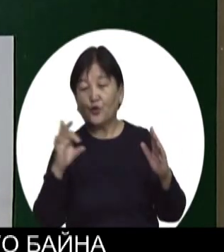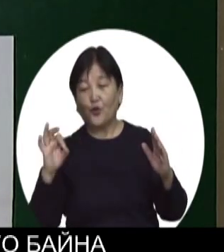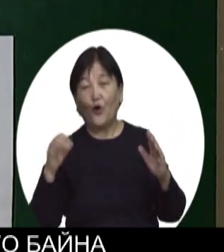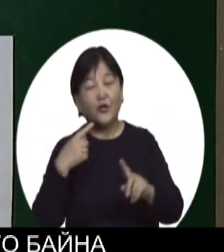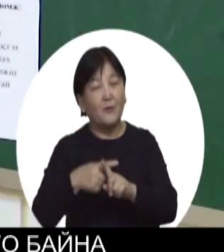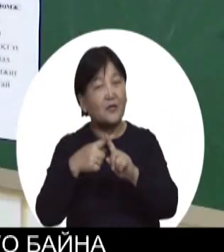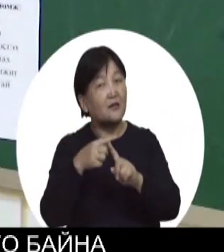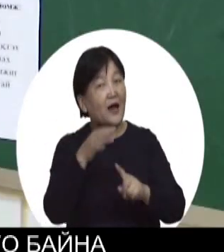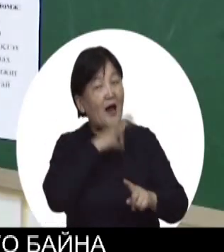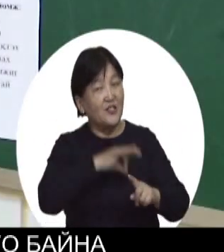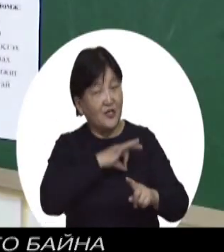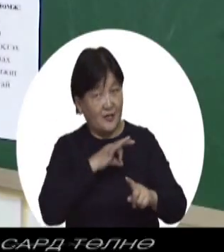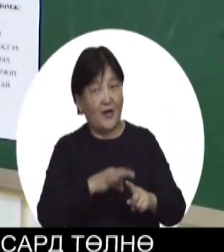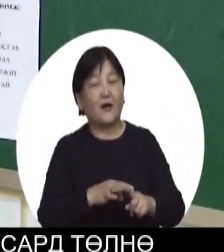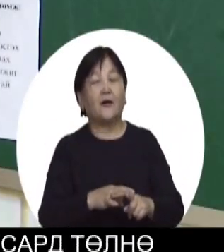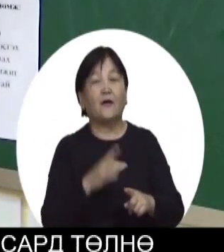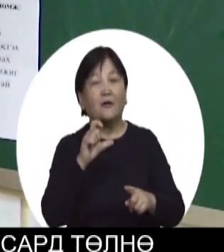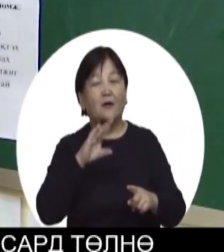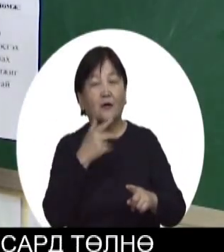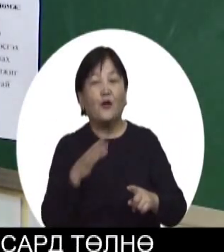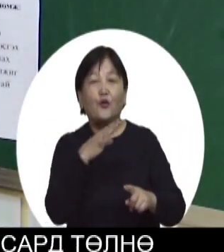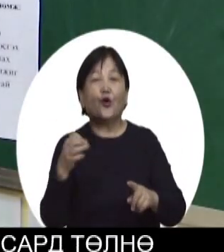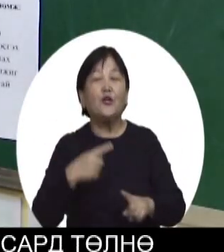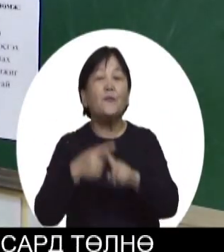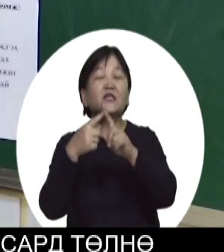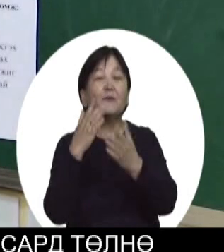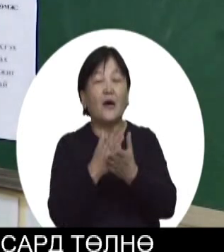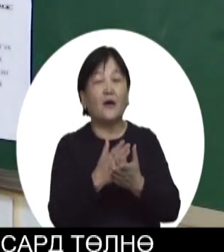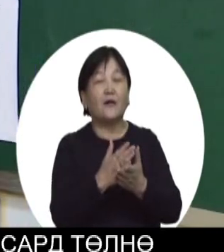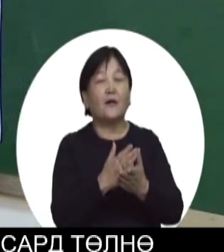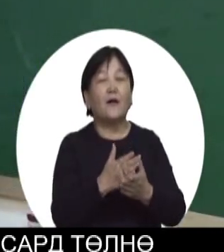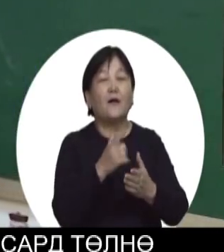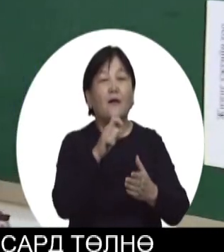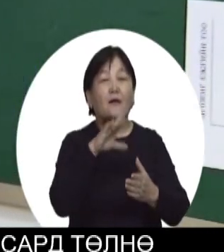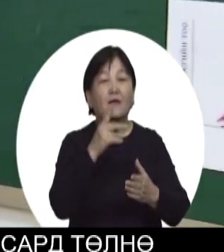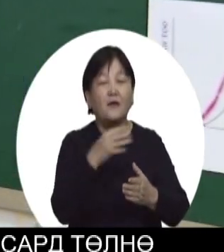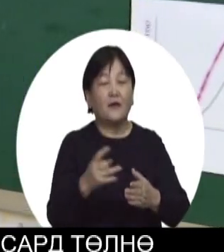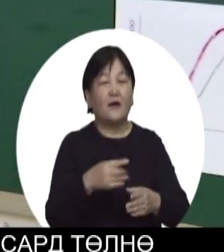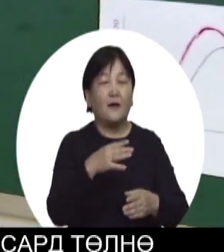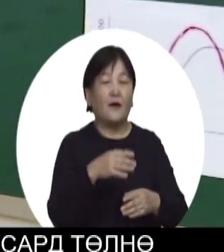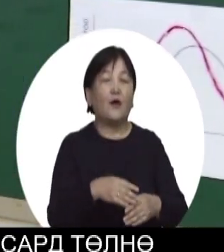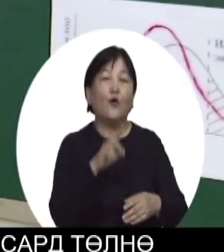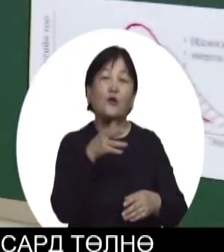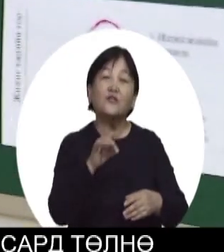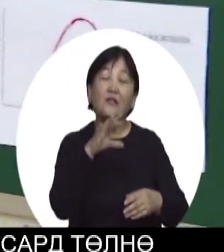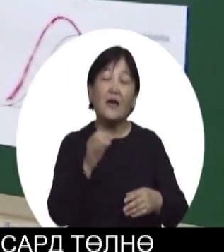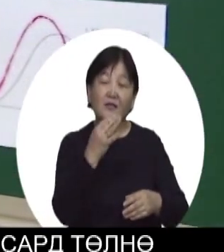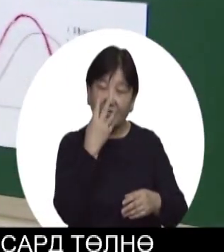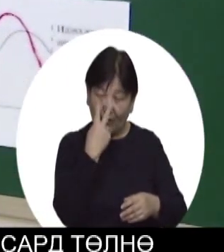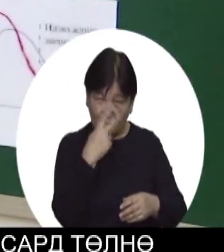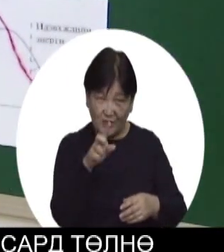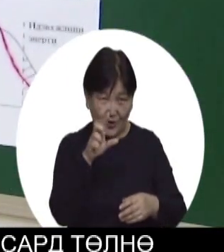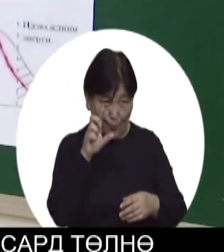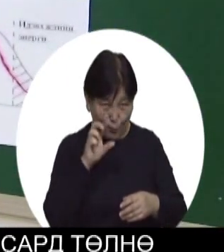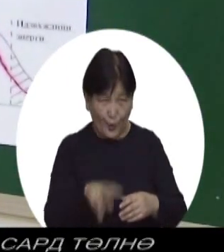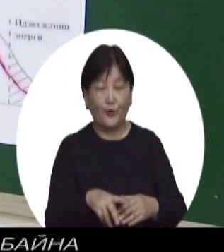мөргөлдөлтийн тоо ихснээр урвлын хурд ихсэ. За дараа нь уруулд орж байгаа бодисын концентрацаа ихсгээд үзэх юм бол мөн